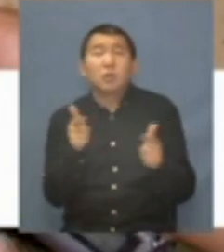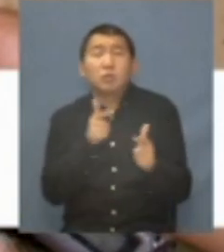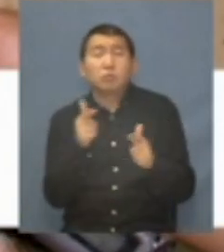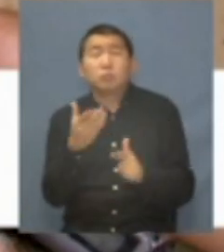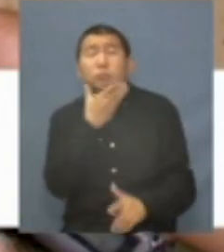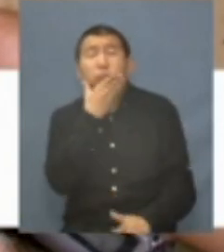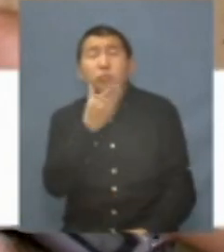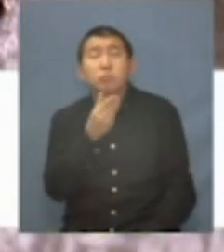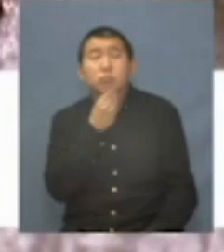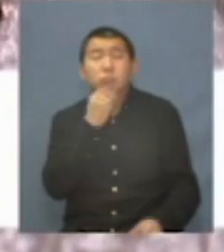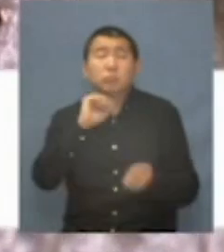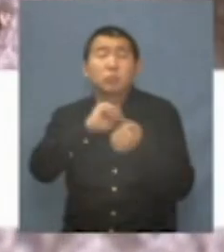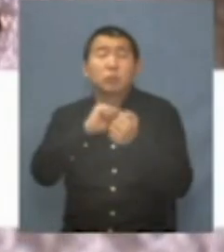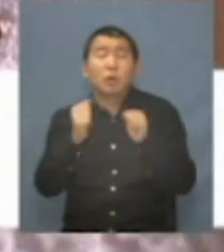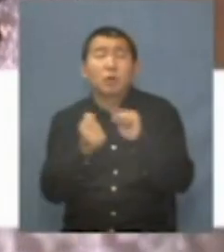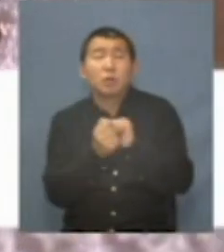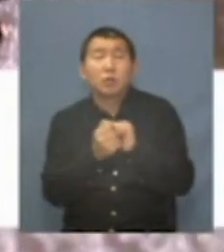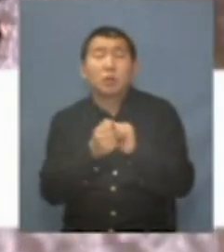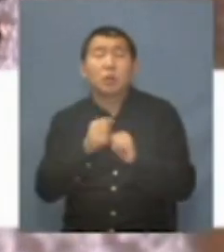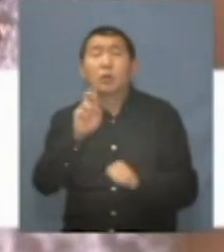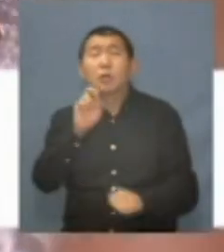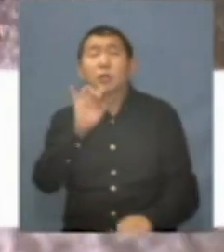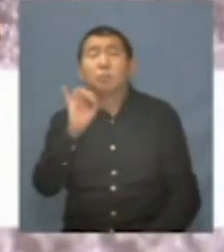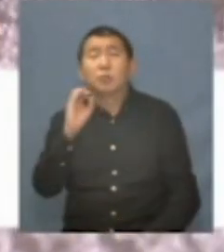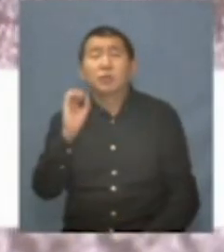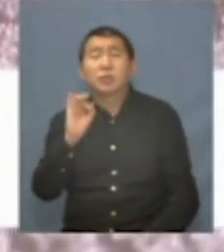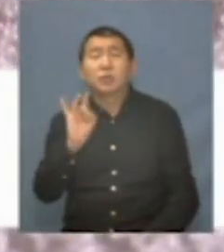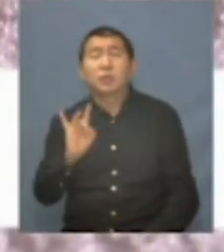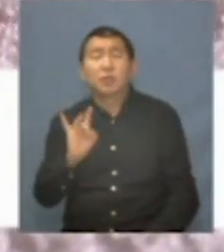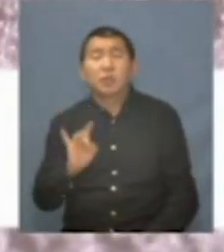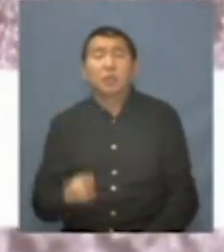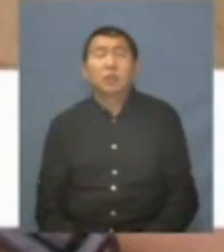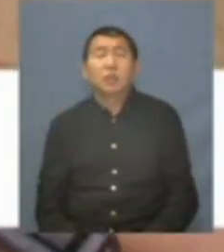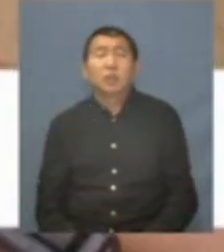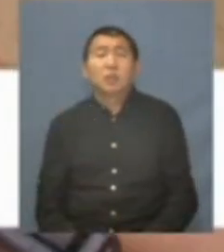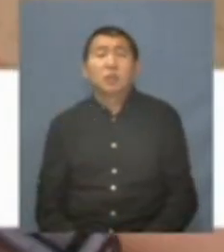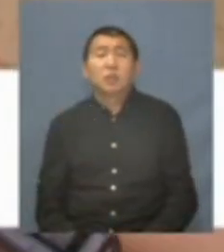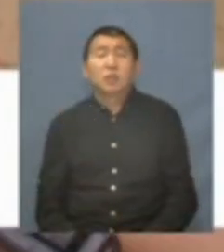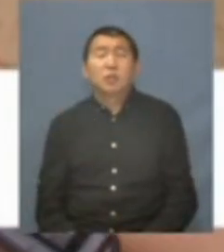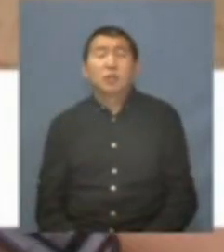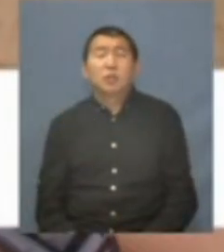из природного камня и бисера. Розовым кварцем, вот, например, даже